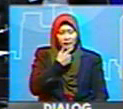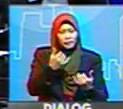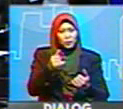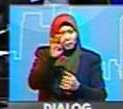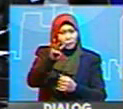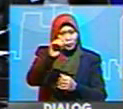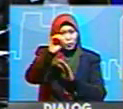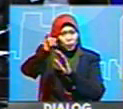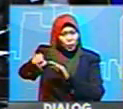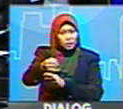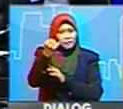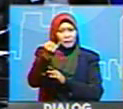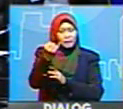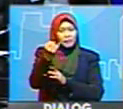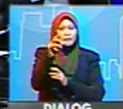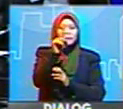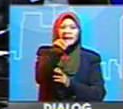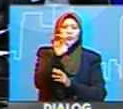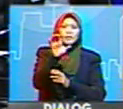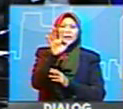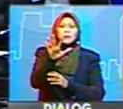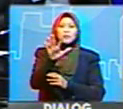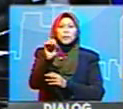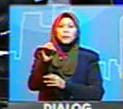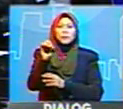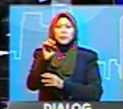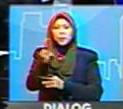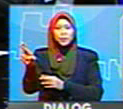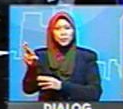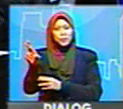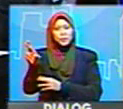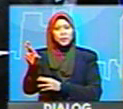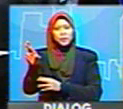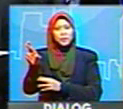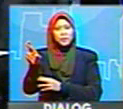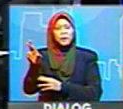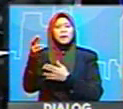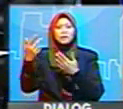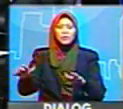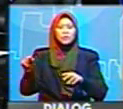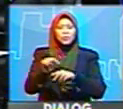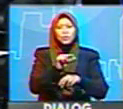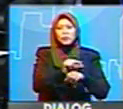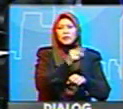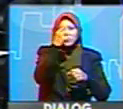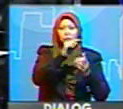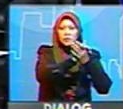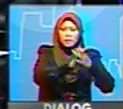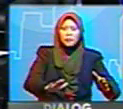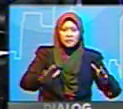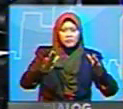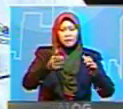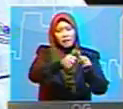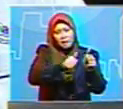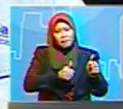40 juta itu hanya 150,000 yang dah digunakan untuk selamat mereka daripada orang